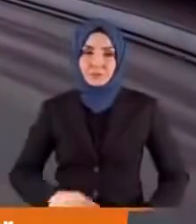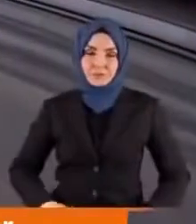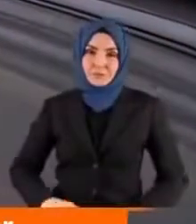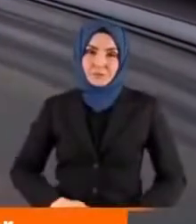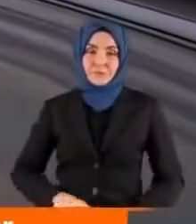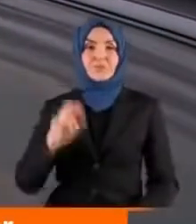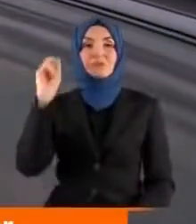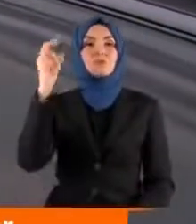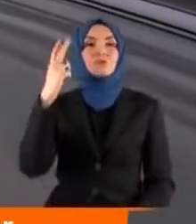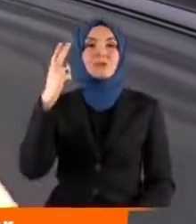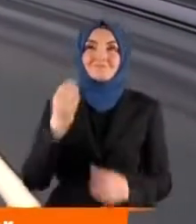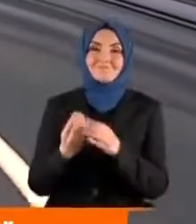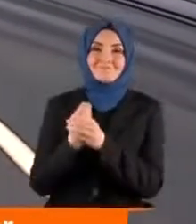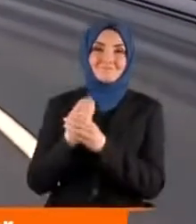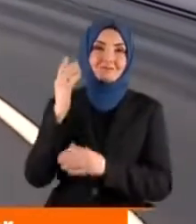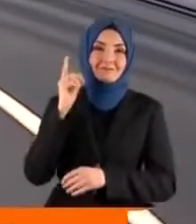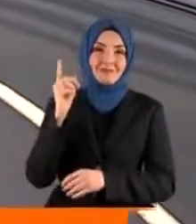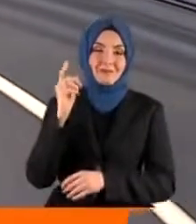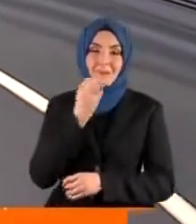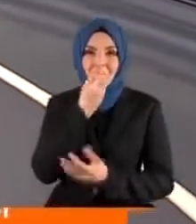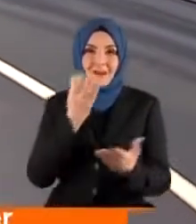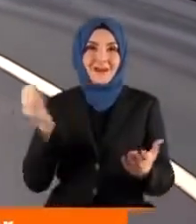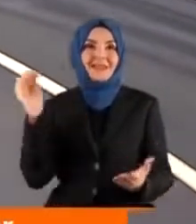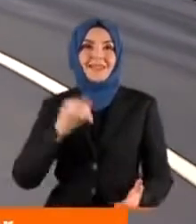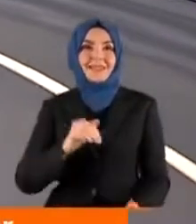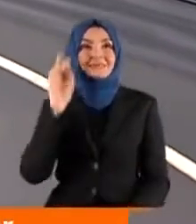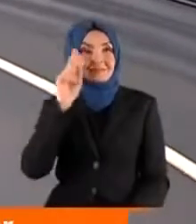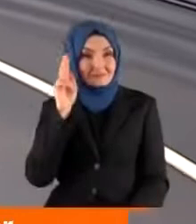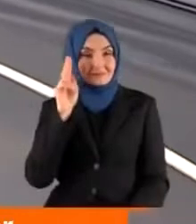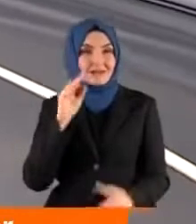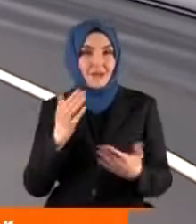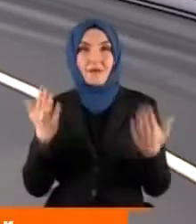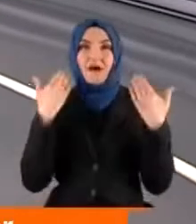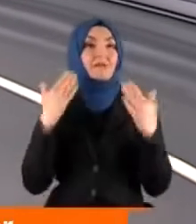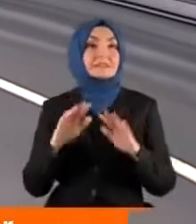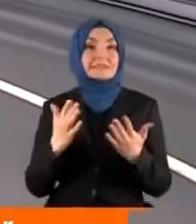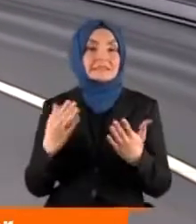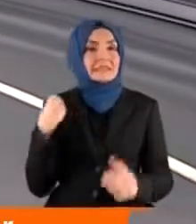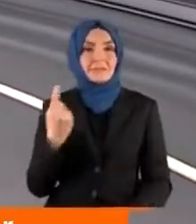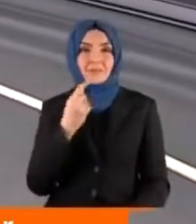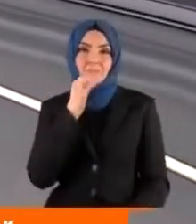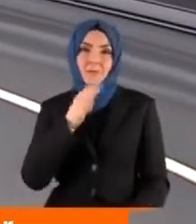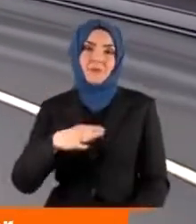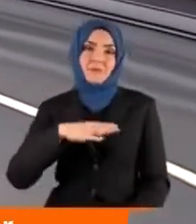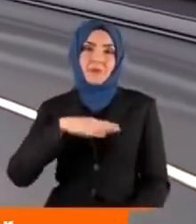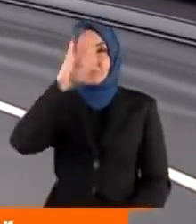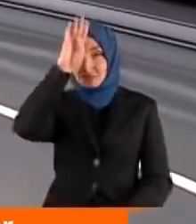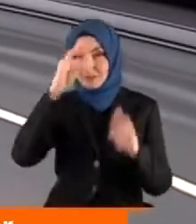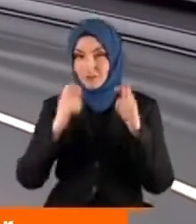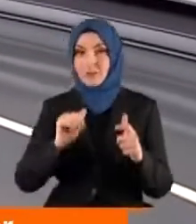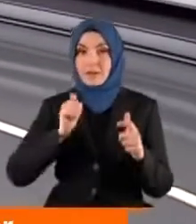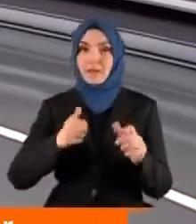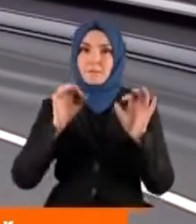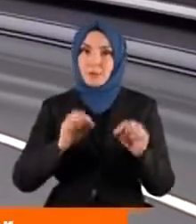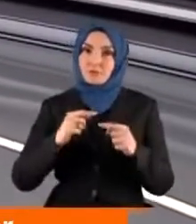Ve güneş yüzünü gösterdi, bahar geldi derken havanın durumu ile ilgili yeni bir haber verelim. İstanbul'da yarından itibaren yağmur